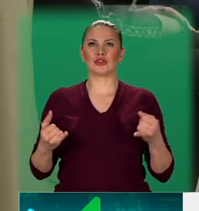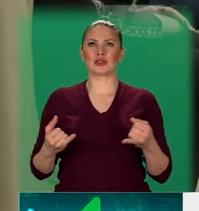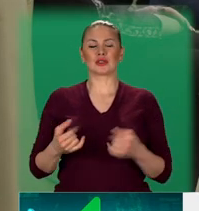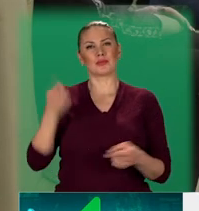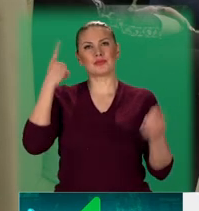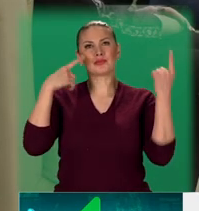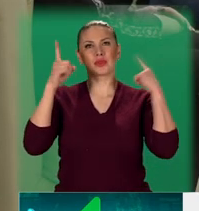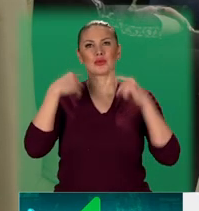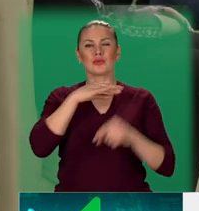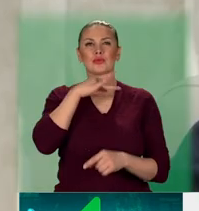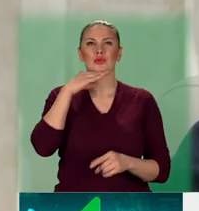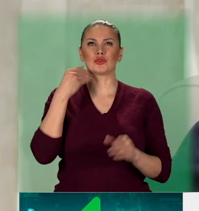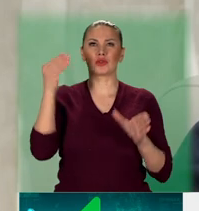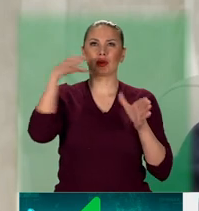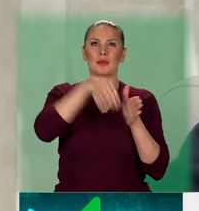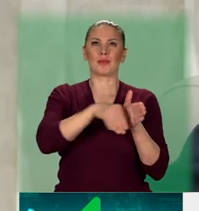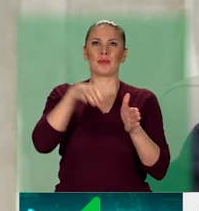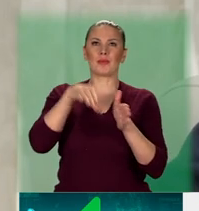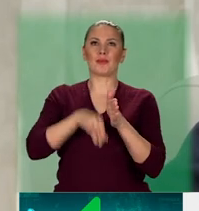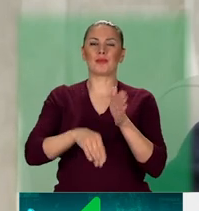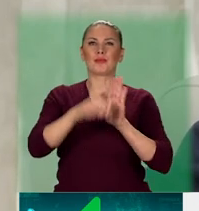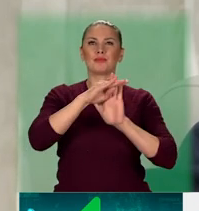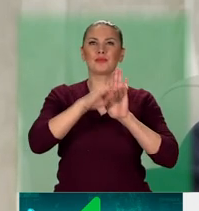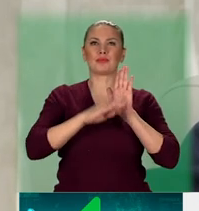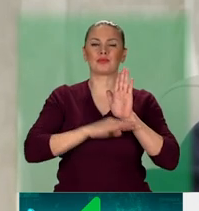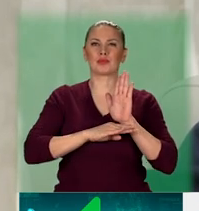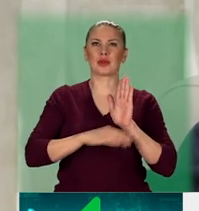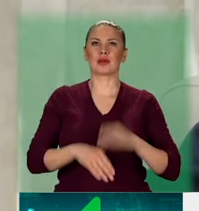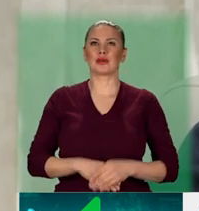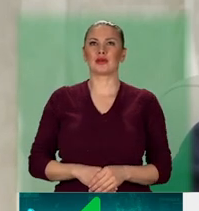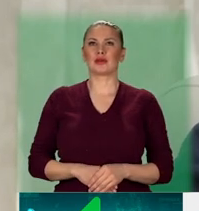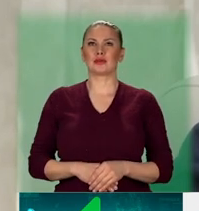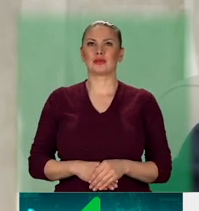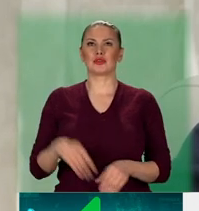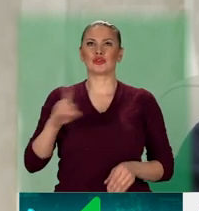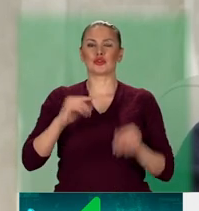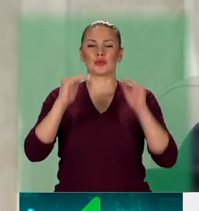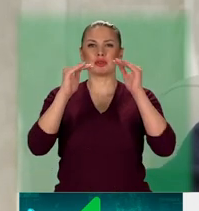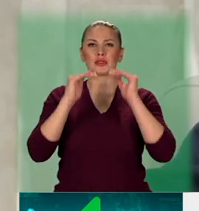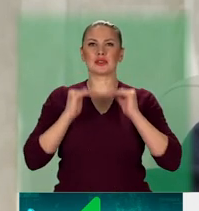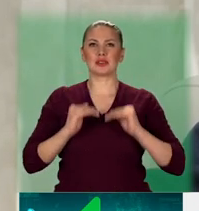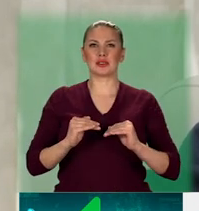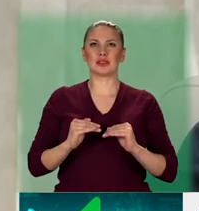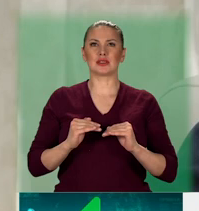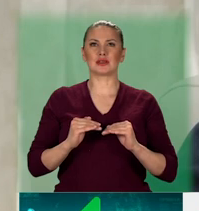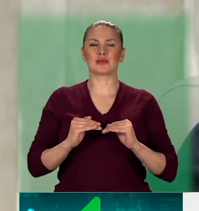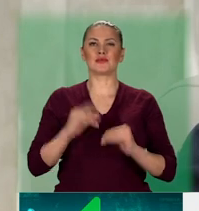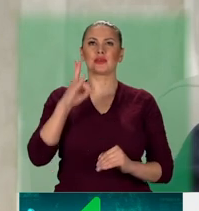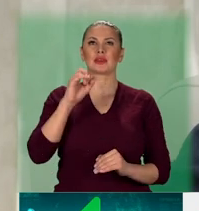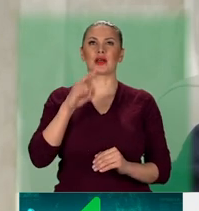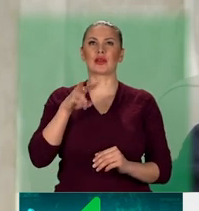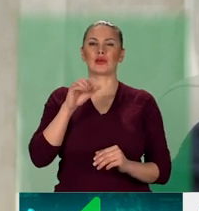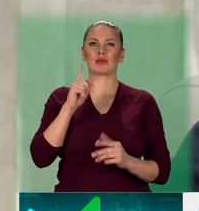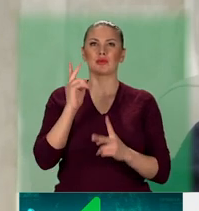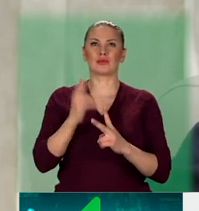поддержки местных предприятий. В рамках пакета мер мы предлагаем, значит, снизить ставку налога. Те,